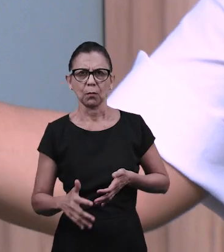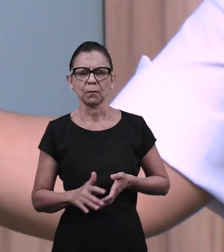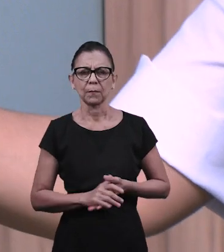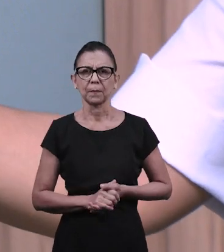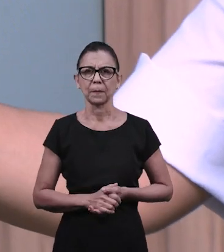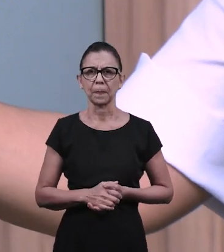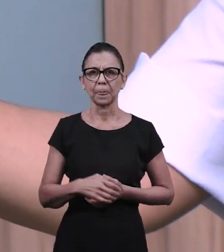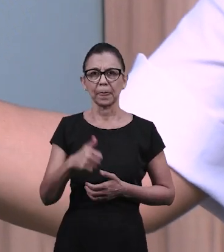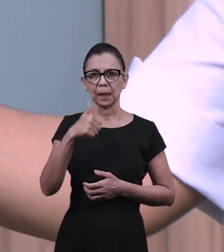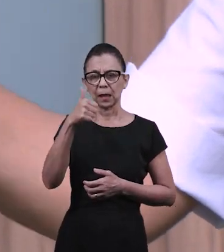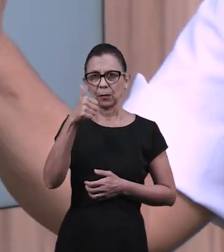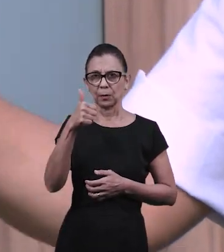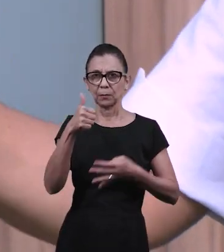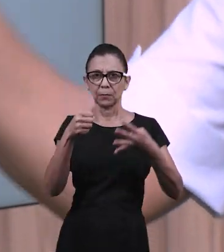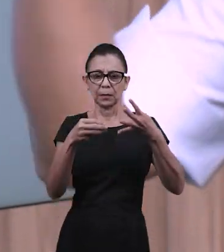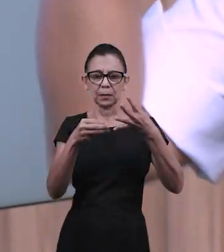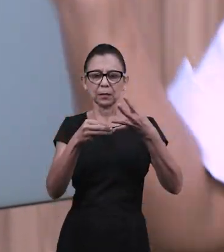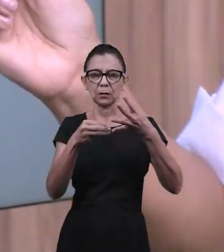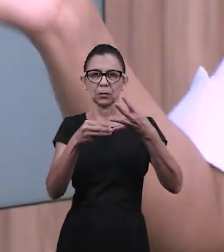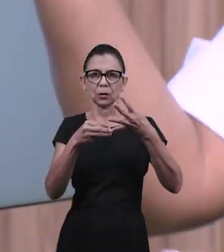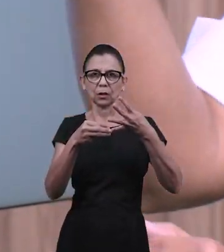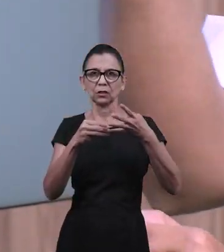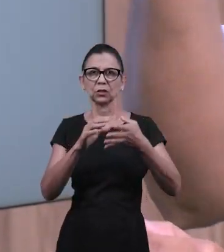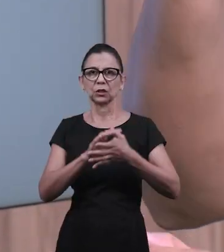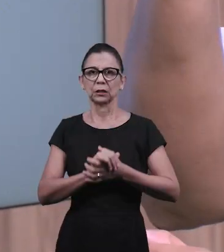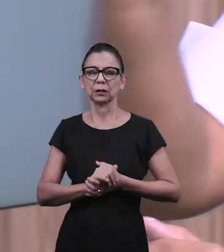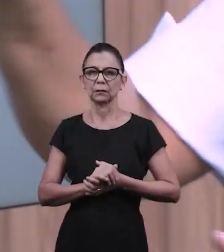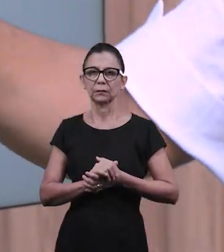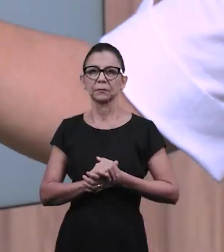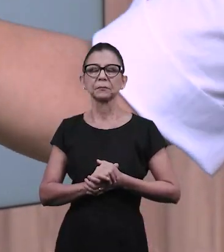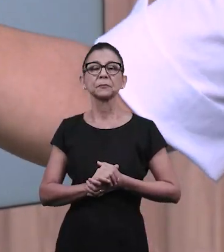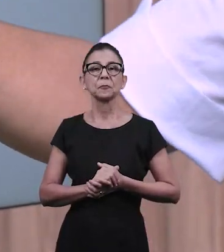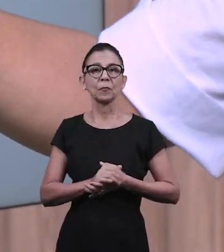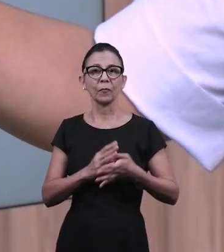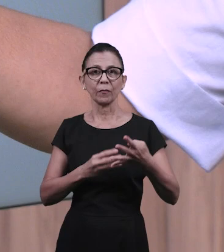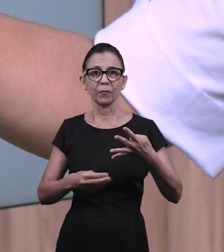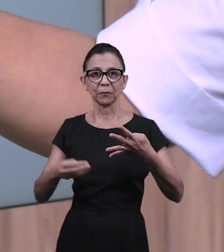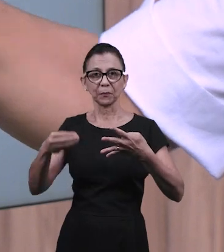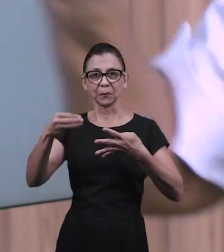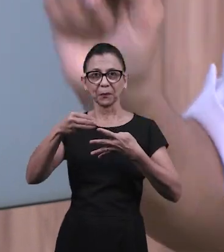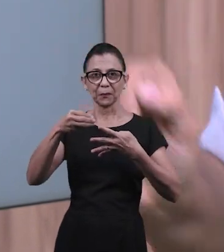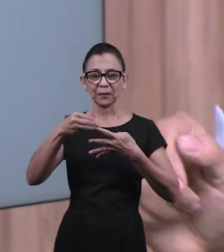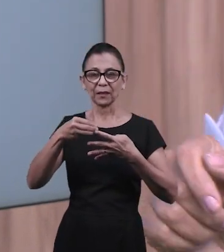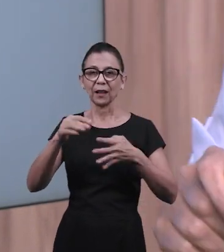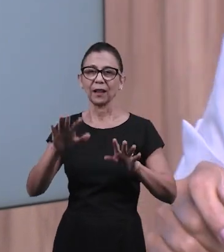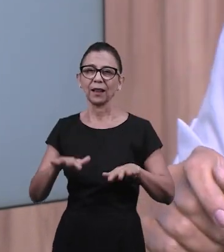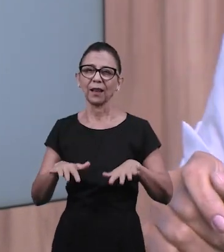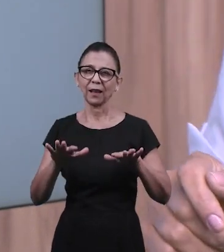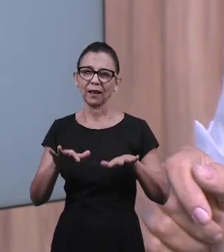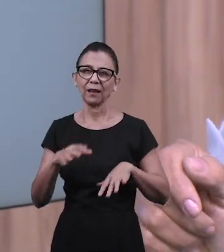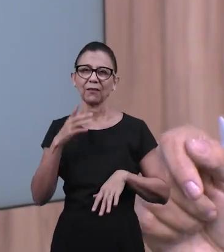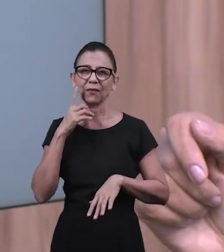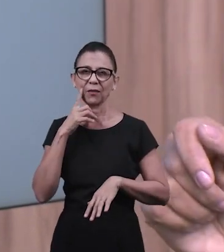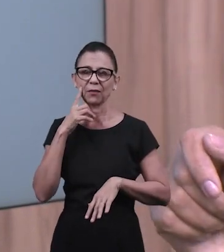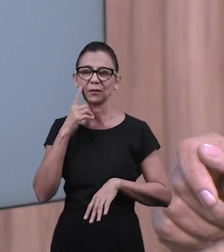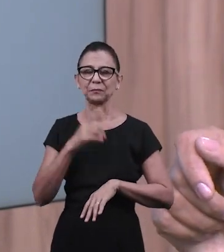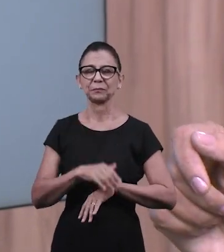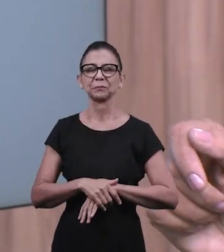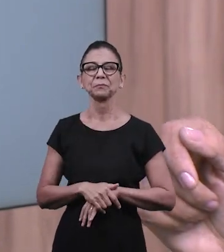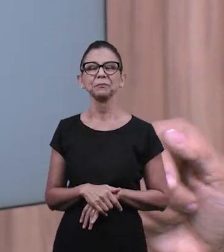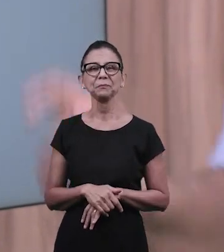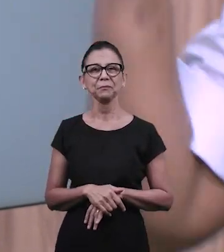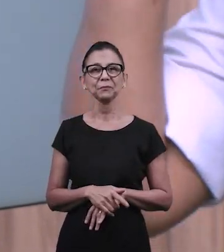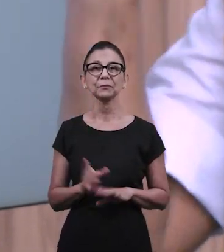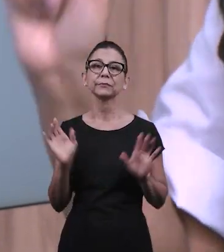la frappe va être dans la première note et l'autre va être par-dessus, va être plus léger. Je vais vous